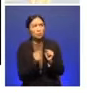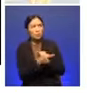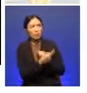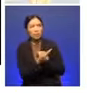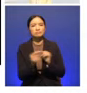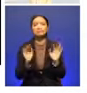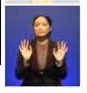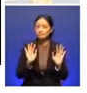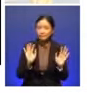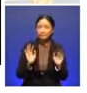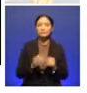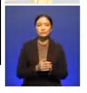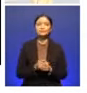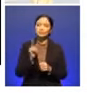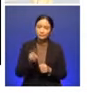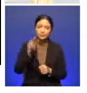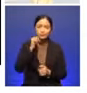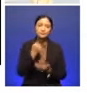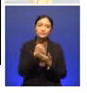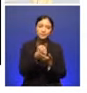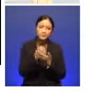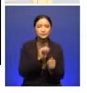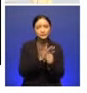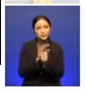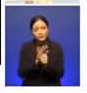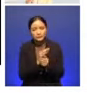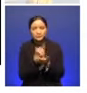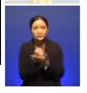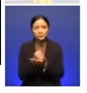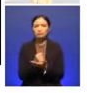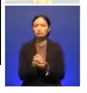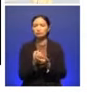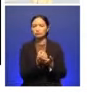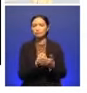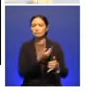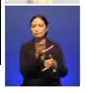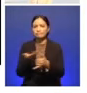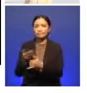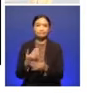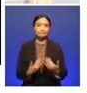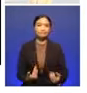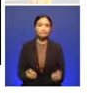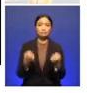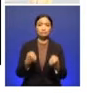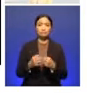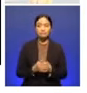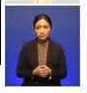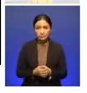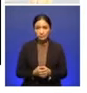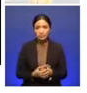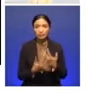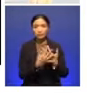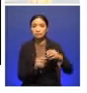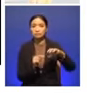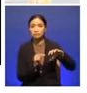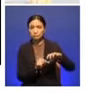กลัวไม่ใช่นะคะความเอื้ออาทรจะทำให้เราทุกคนเนี่ยเข้มแข็งแล้วก็การให้เรื่องของเรือนจ